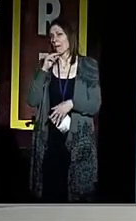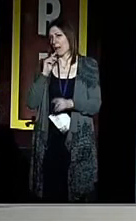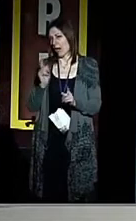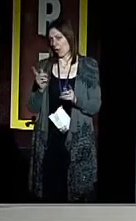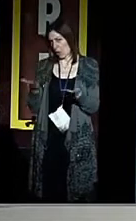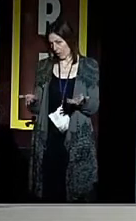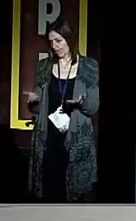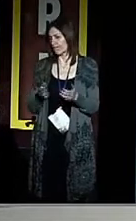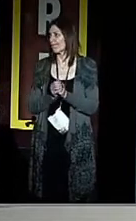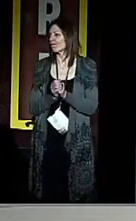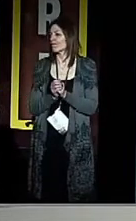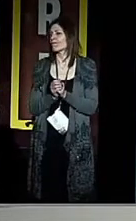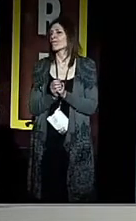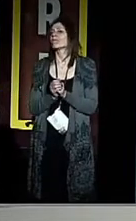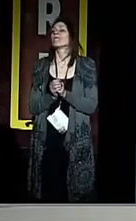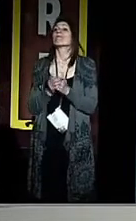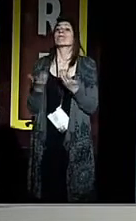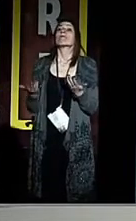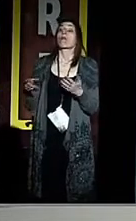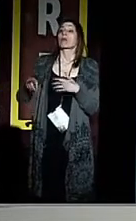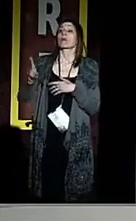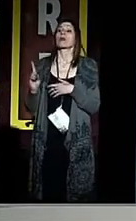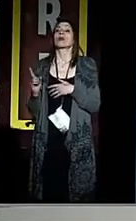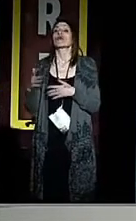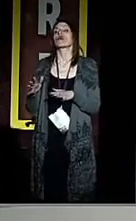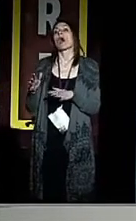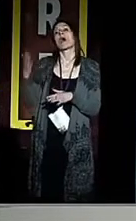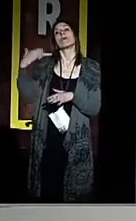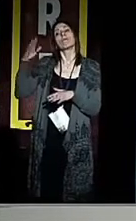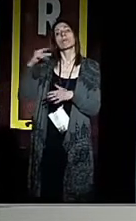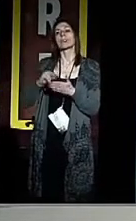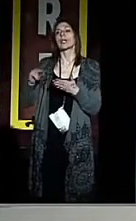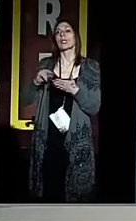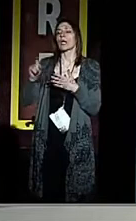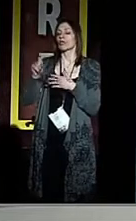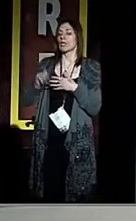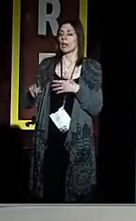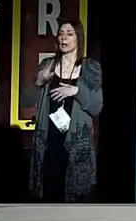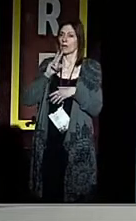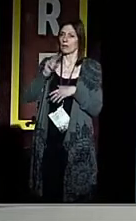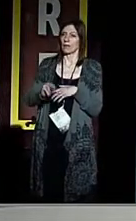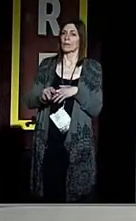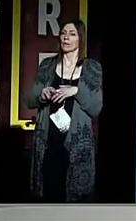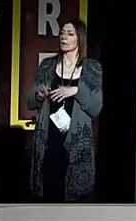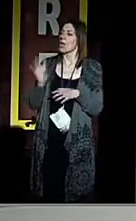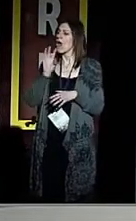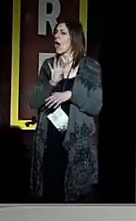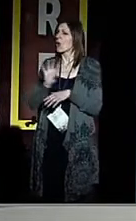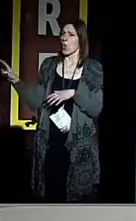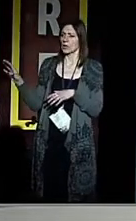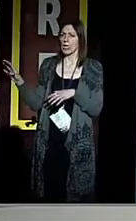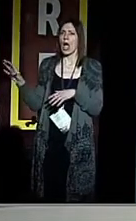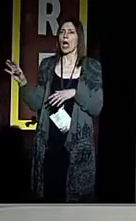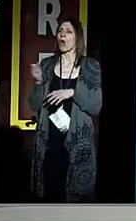Ora, il Partito Democratico, lo ricordava anche il segretario Zingaretti, viene accusato da